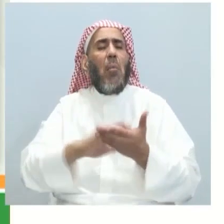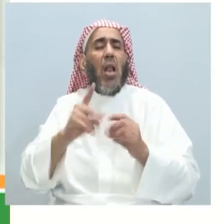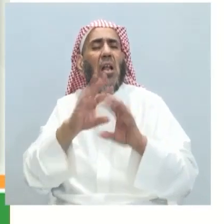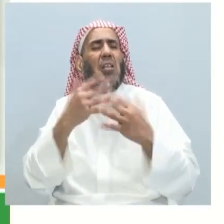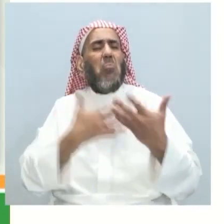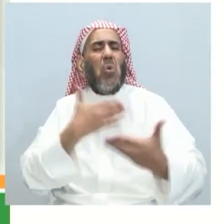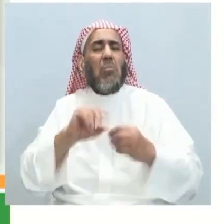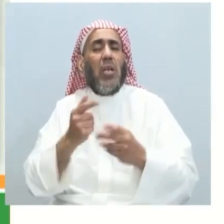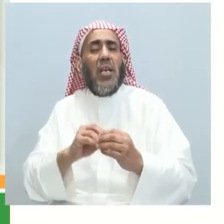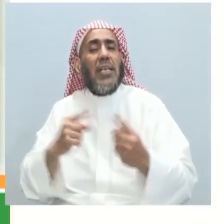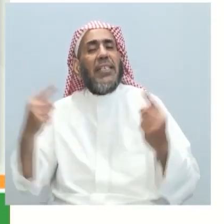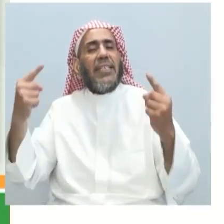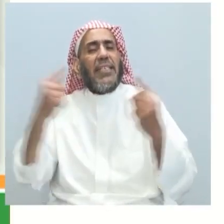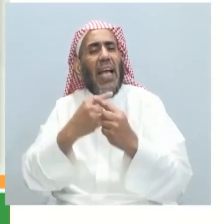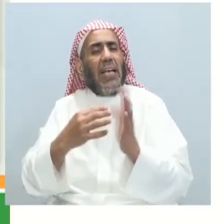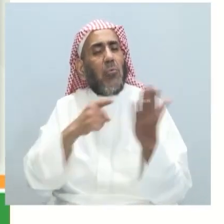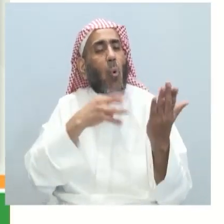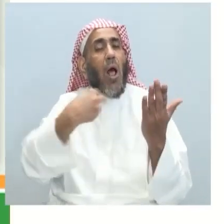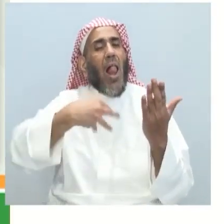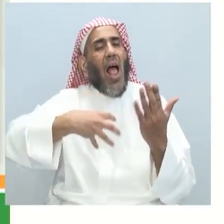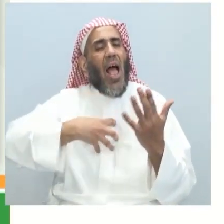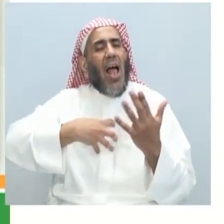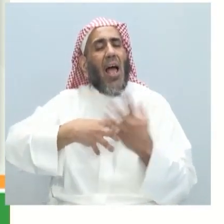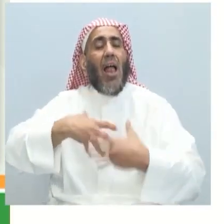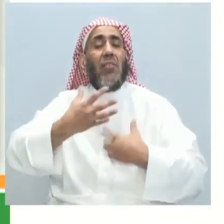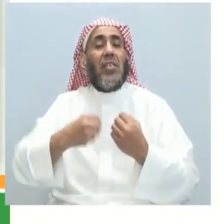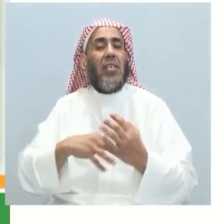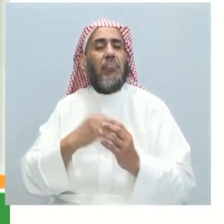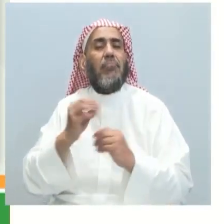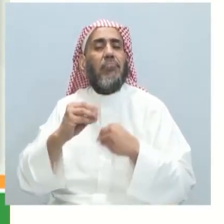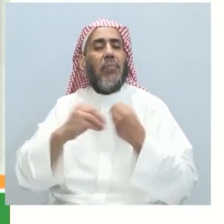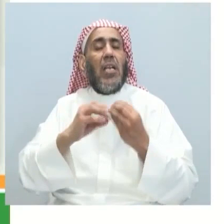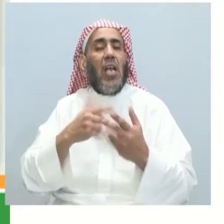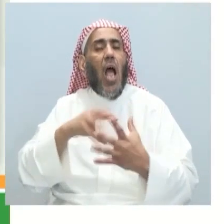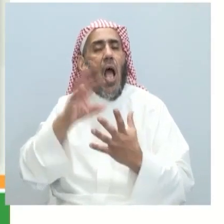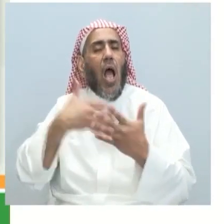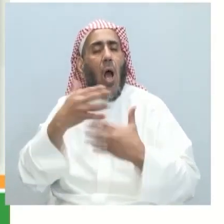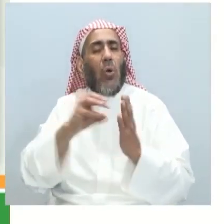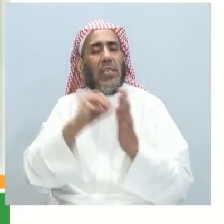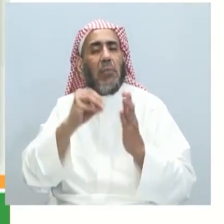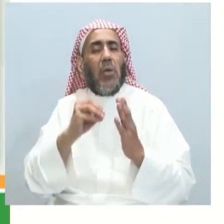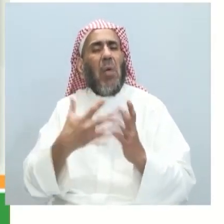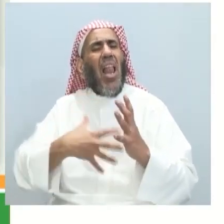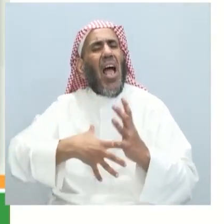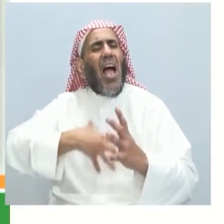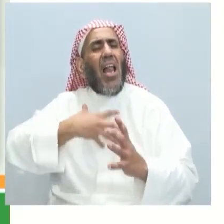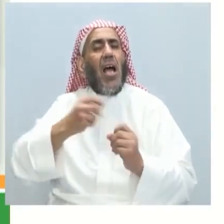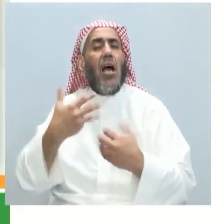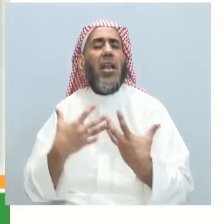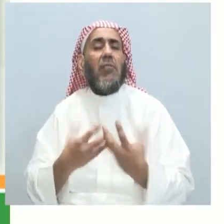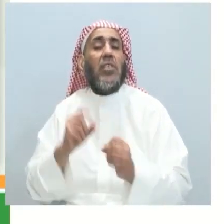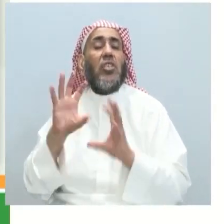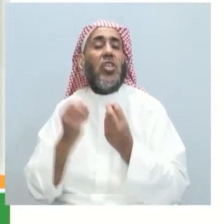سمر يعكس الحاله النفسيه للشاعر حاول استنباطها وتوضيحها ما الحاله النفسيه